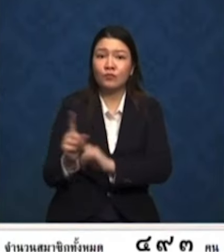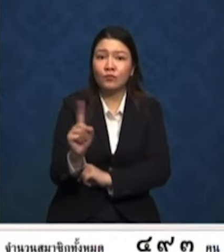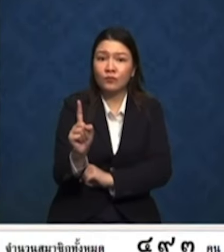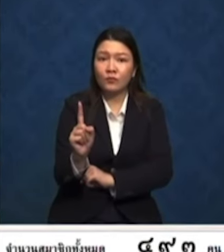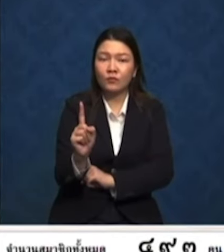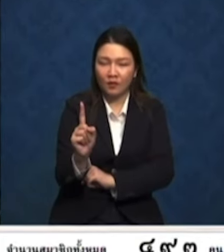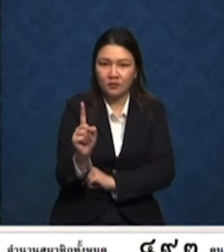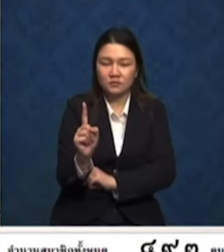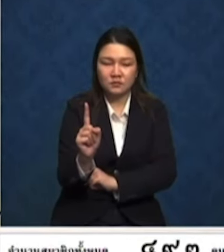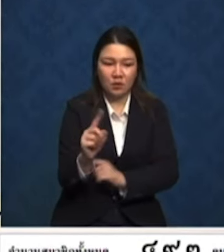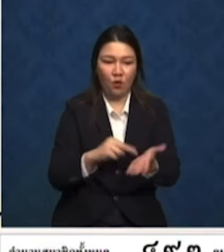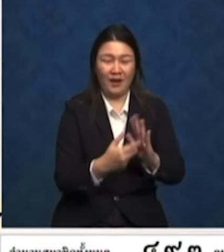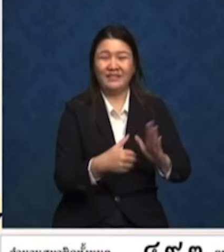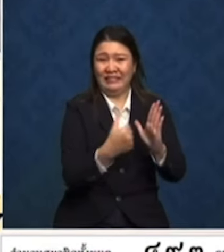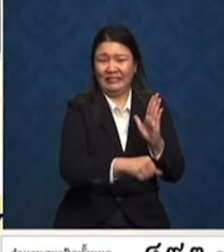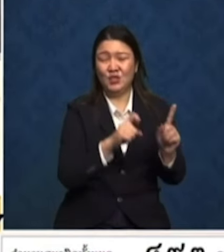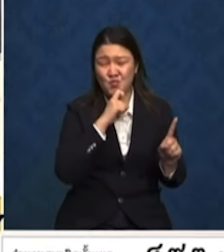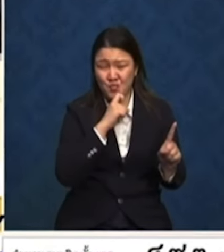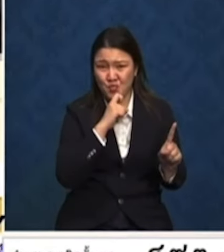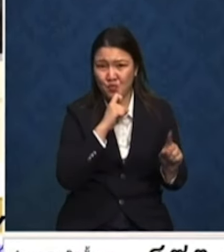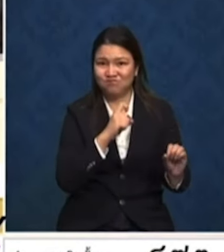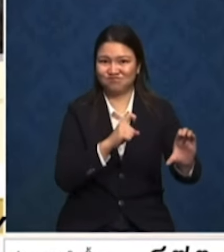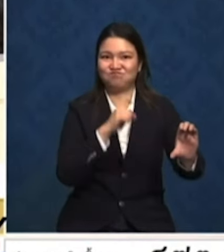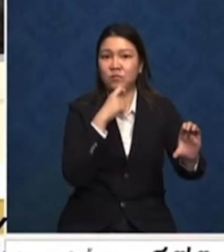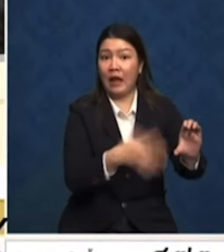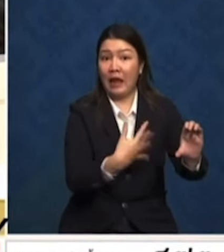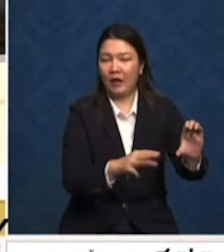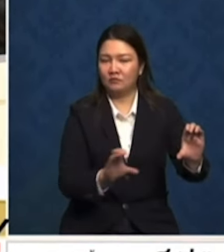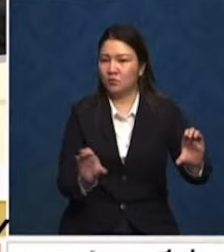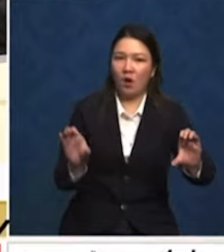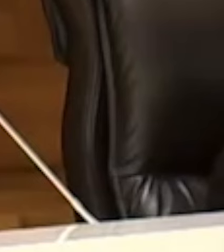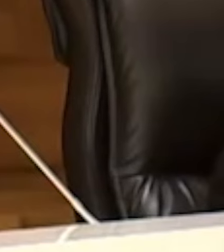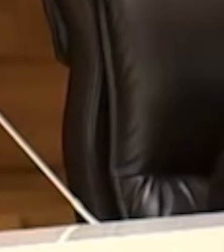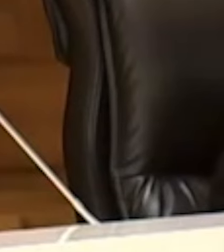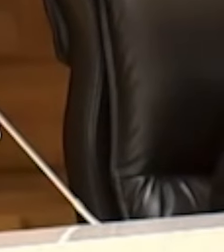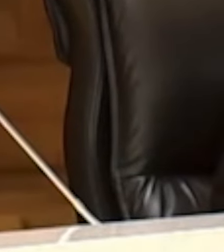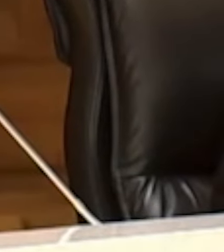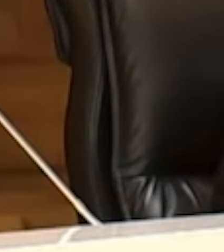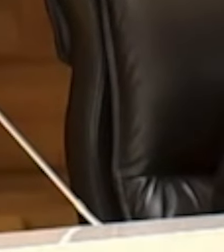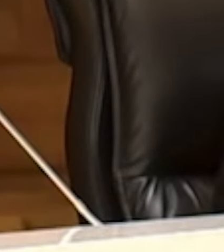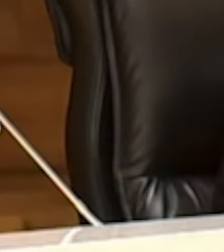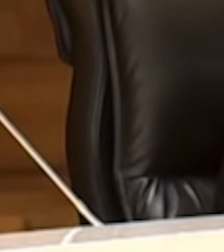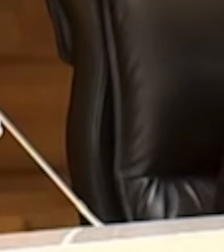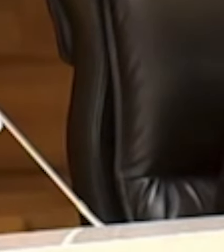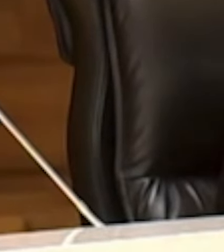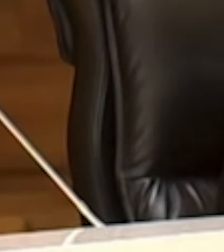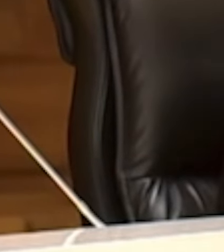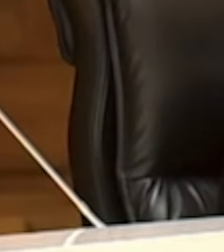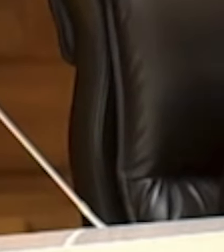ยอดคงค้างหนี้สาธารณะจะทะลุ12ล้านล้านบาทหนี้ของรัฐบาลเป็นเช่น